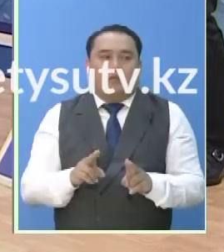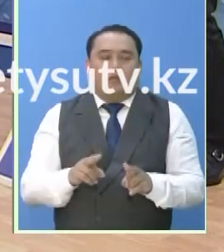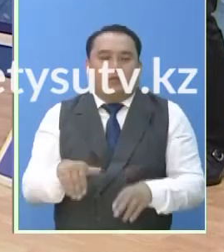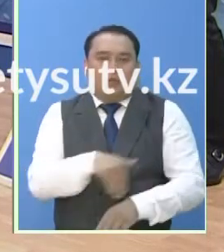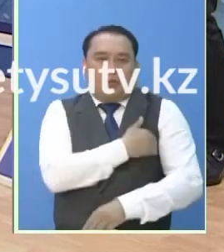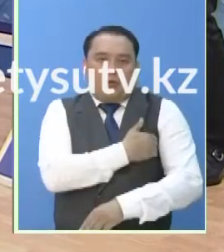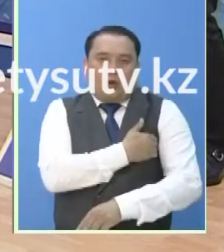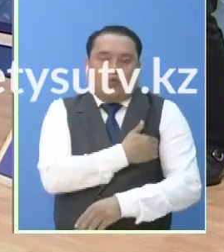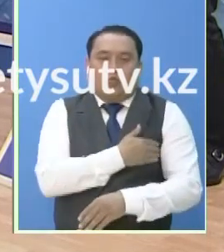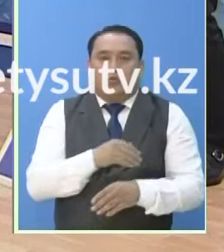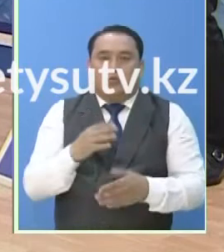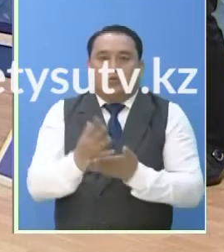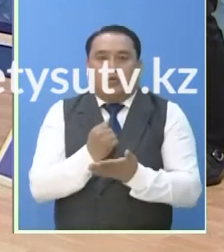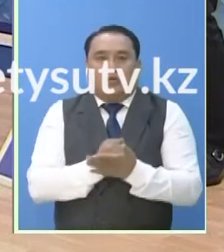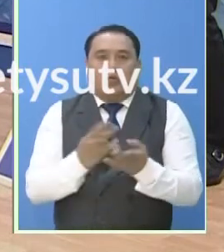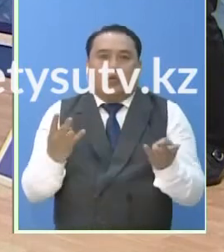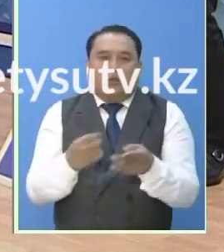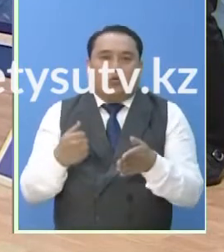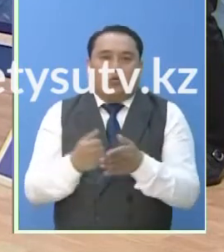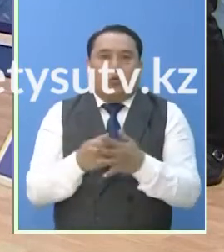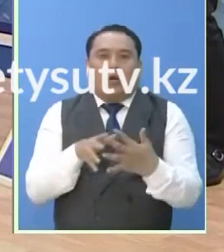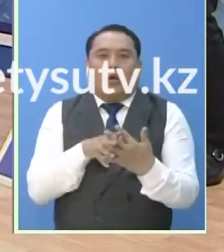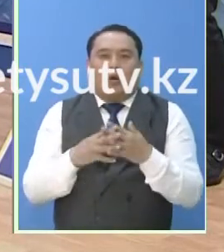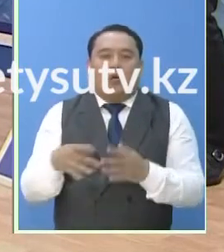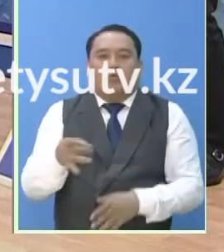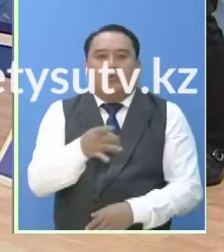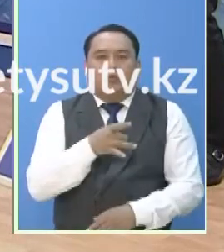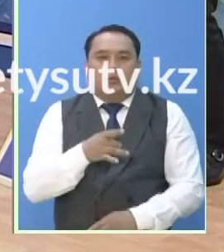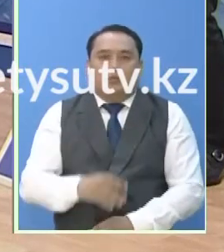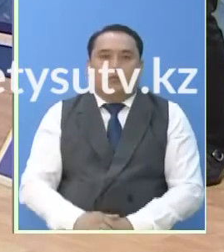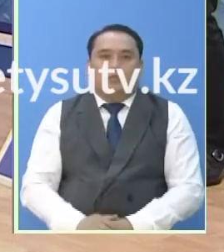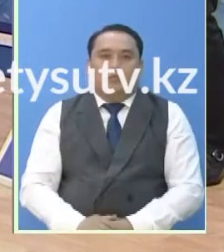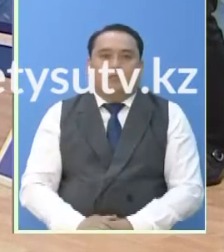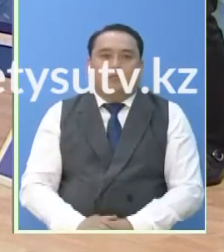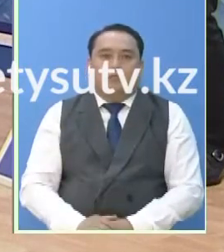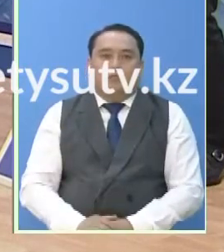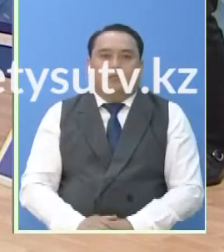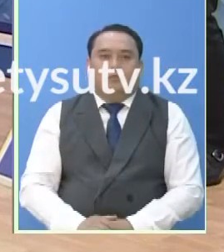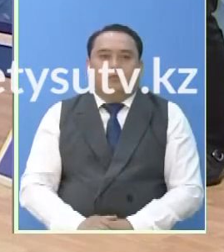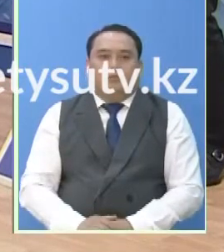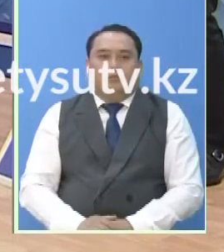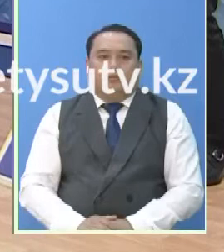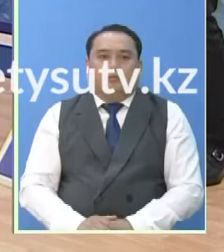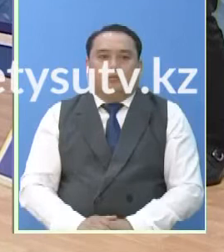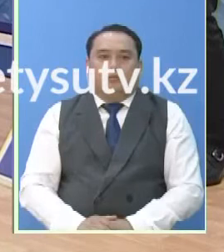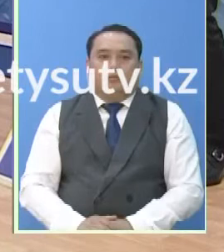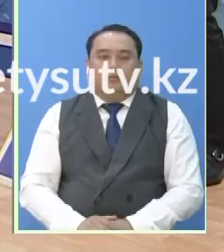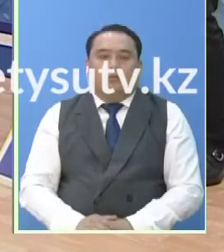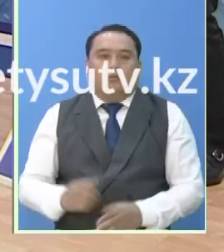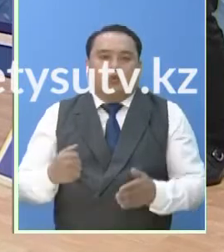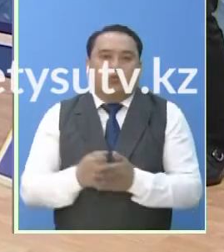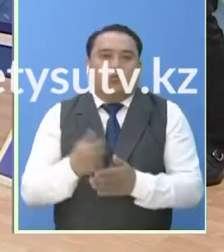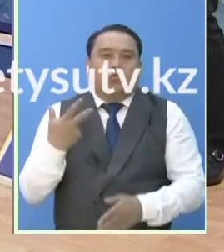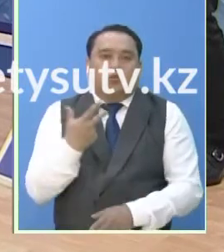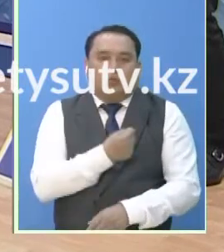температураның режимінен ол әр ауданға жаңағы сол жерде холодильникке дейін жету керек. Одан кейін ол жеткеннен кейін де ол жерге салынып